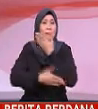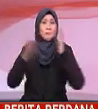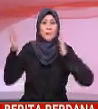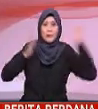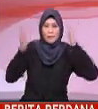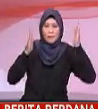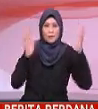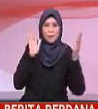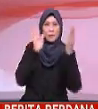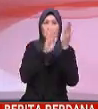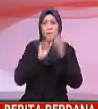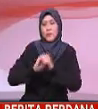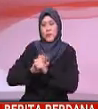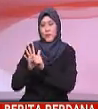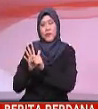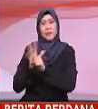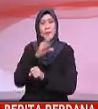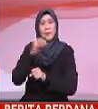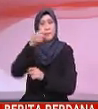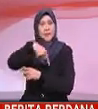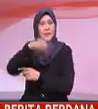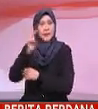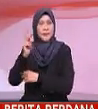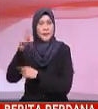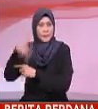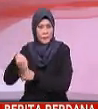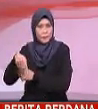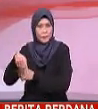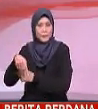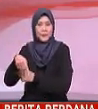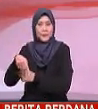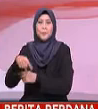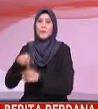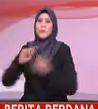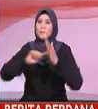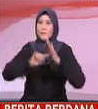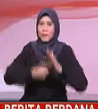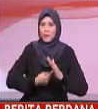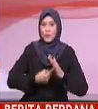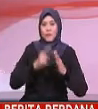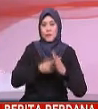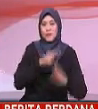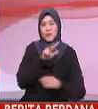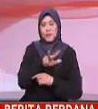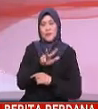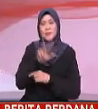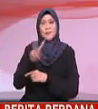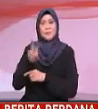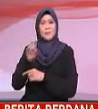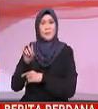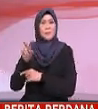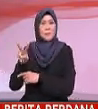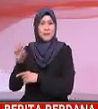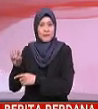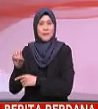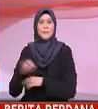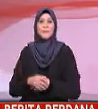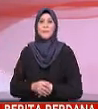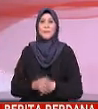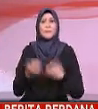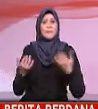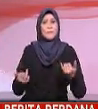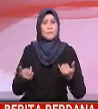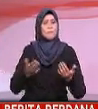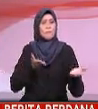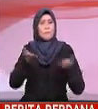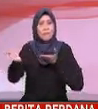pandemik COVID-19, Perintah Kawalan Pergerakan PKP yang dilaksana bermula Mac 2020. Ia menyaksikan